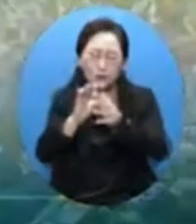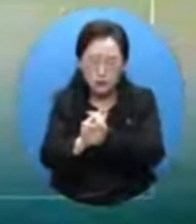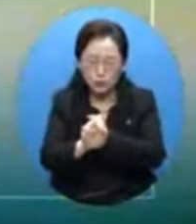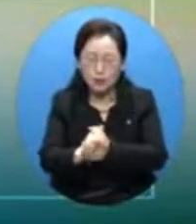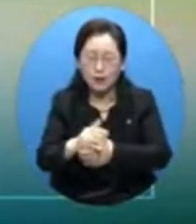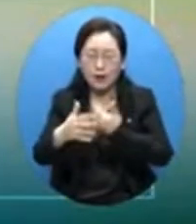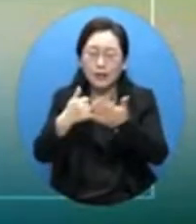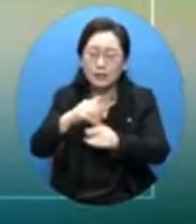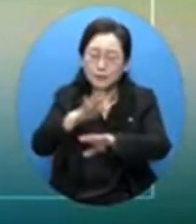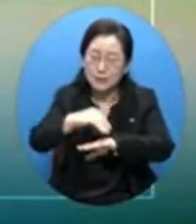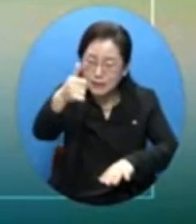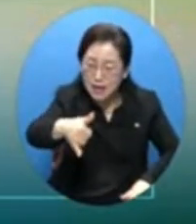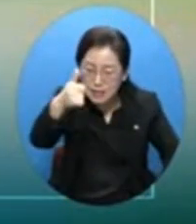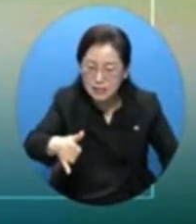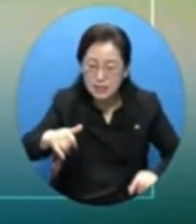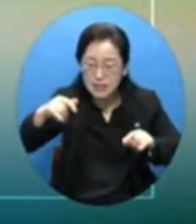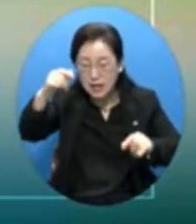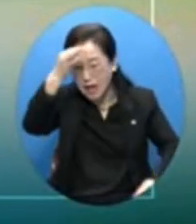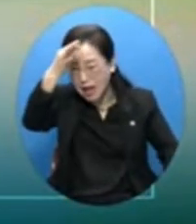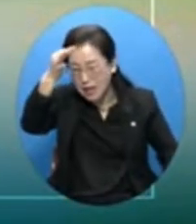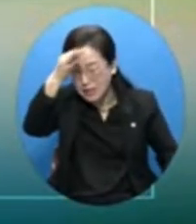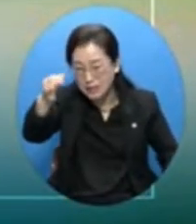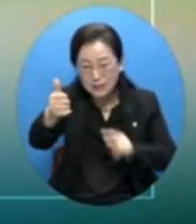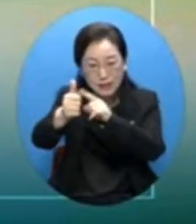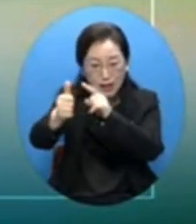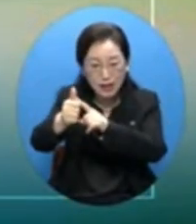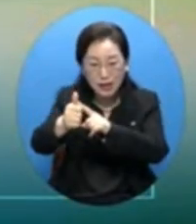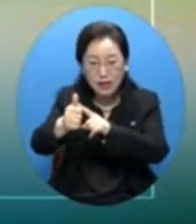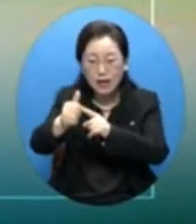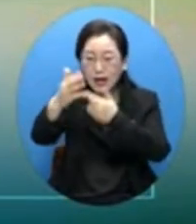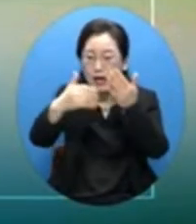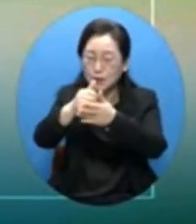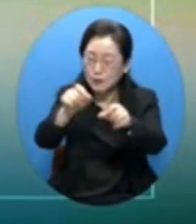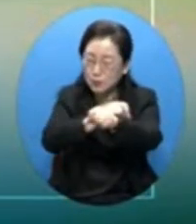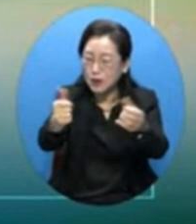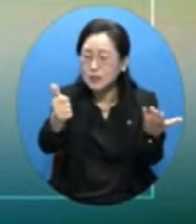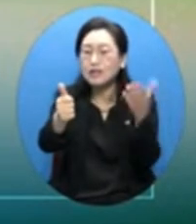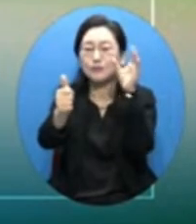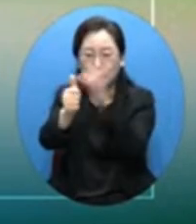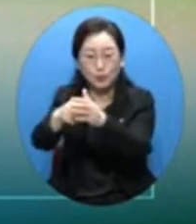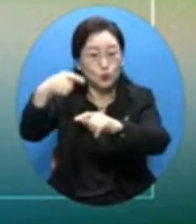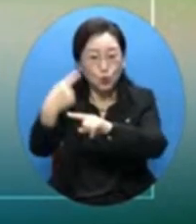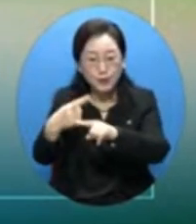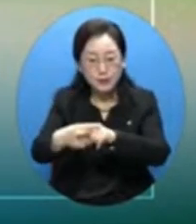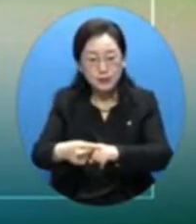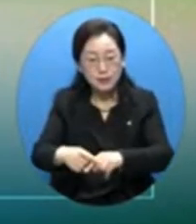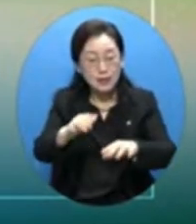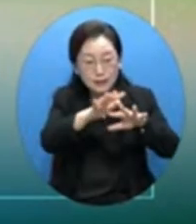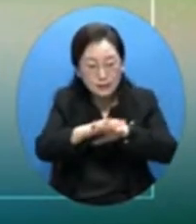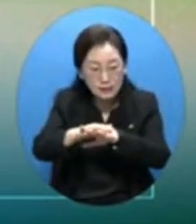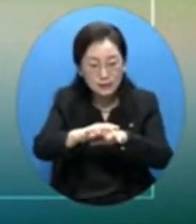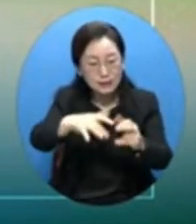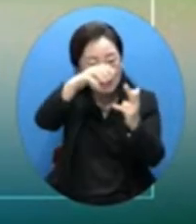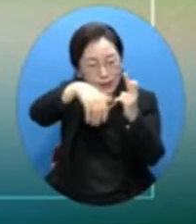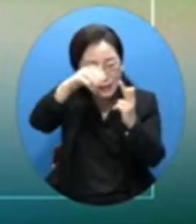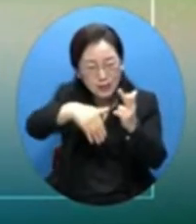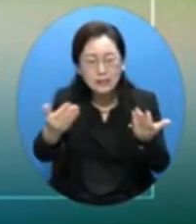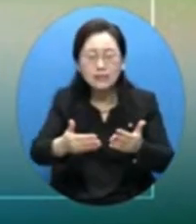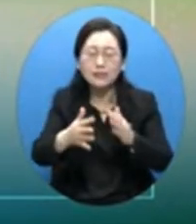잡고 있던 엘리사에게 하나님의 사역을 맡기신 것처럼 탄광이나 들에서 일하는 청년, 인간 지성을